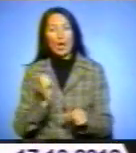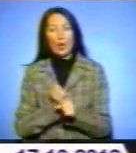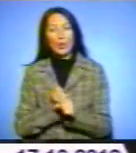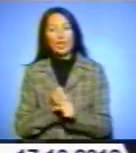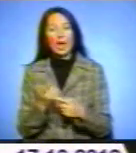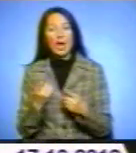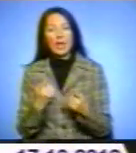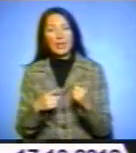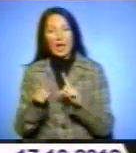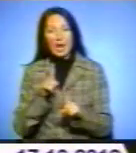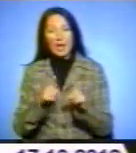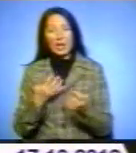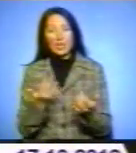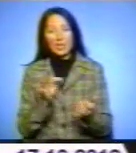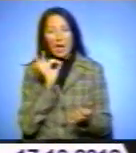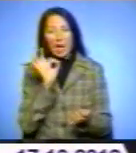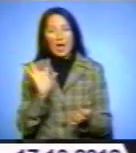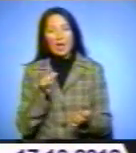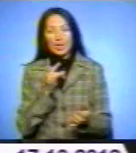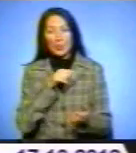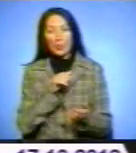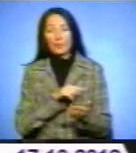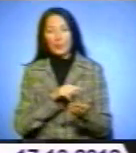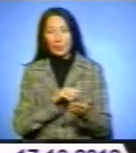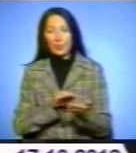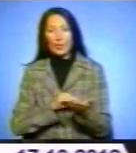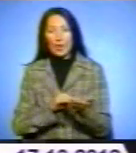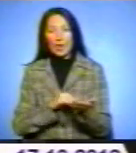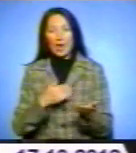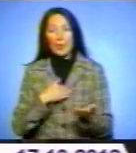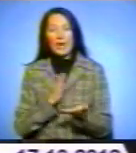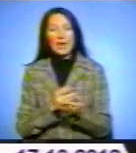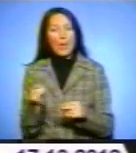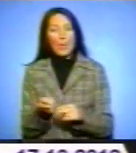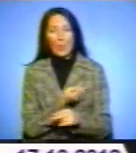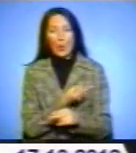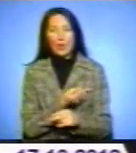ще раз наголошую, ми знаходимося поза політикою, ми повинні виконати